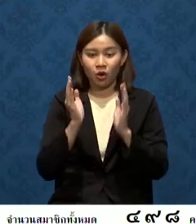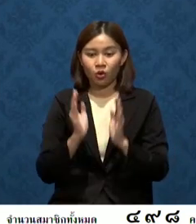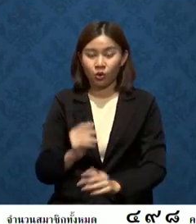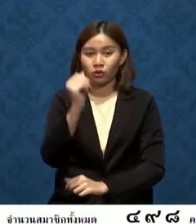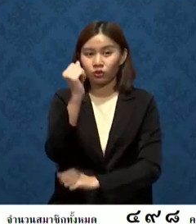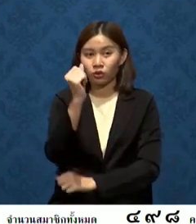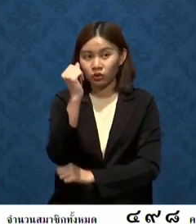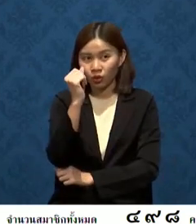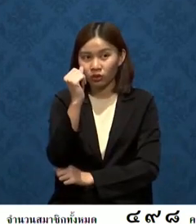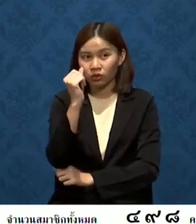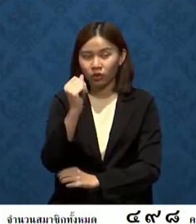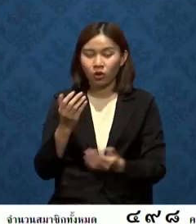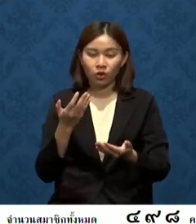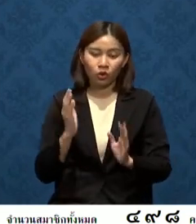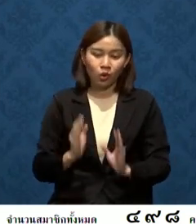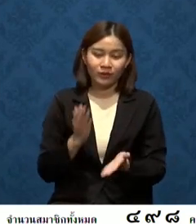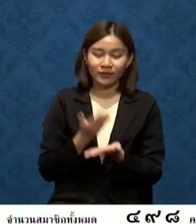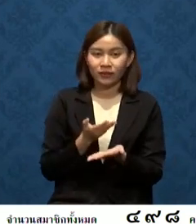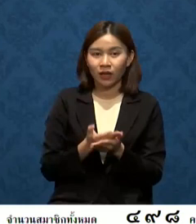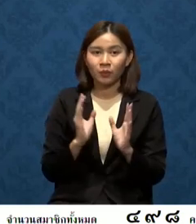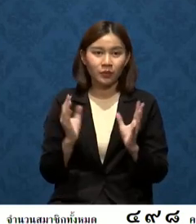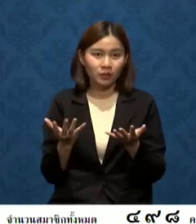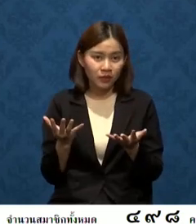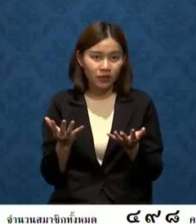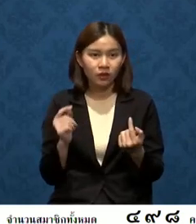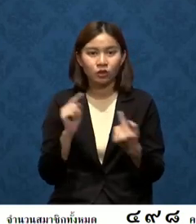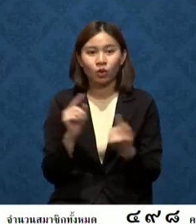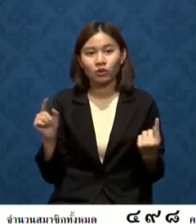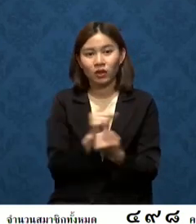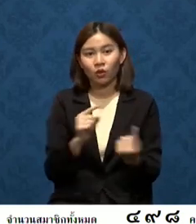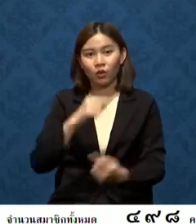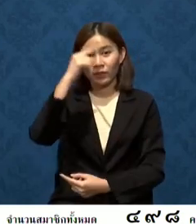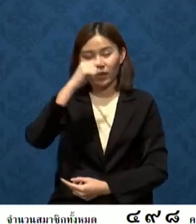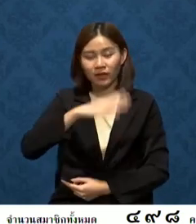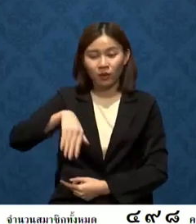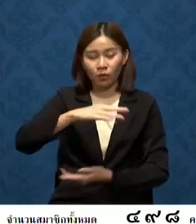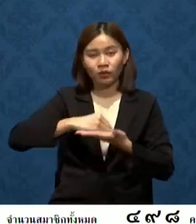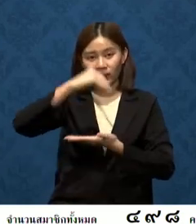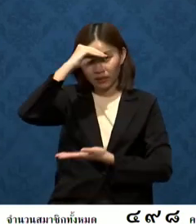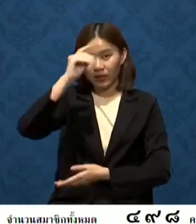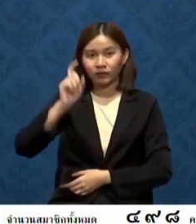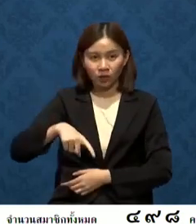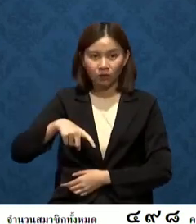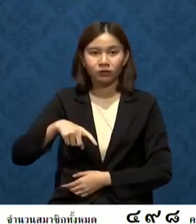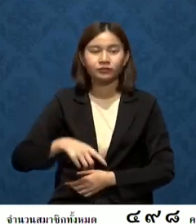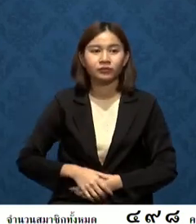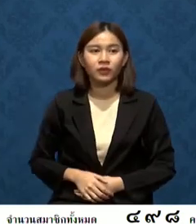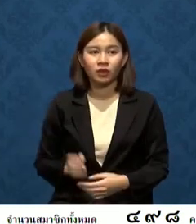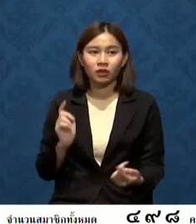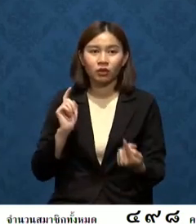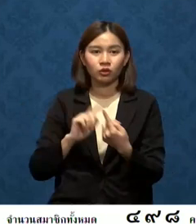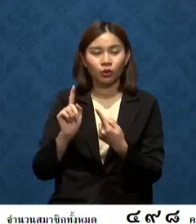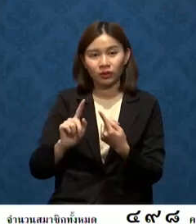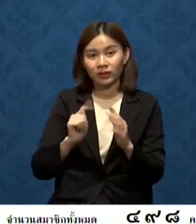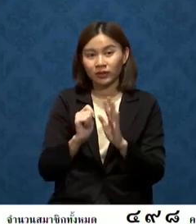หรือผู้ขาดแคลนทุนทรัพย์ในสังคมไทยจะต้องได้เรียนทุกคนเราก็ไปสู่ใน